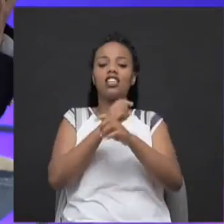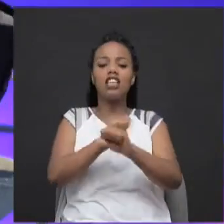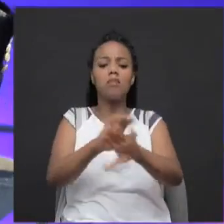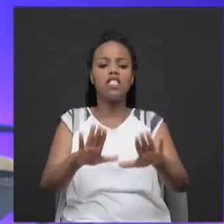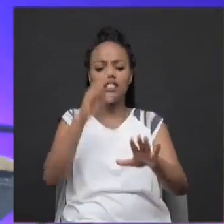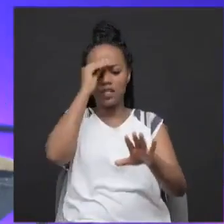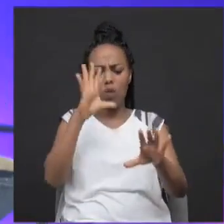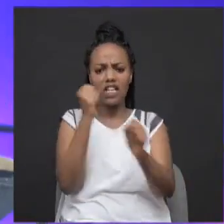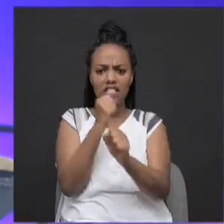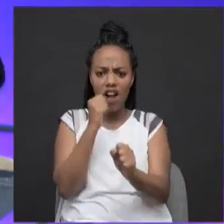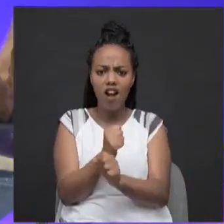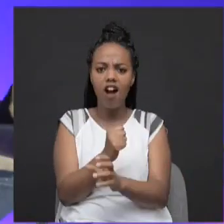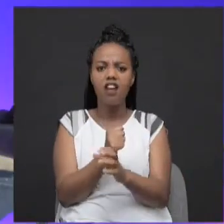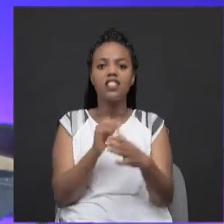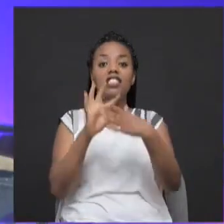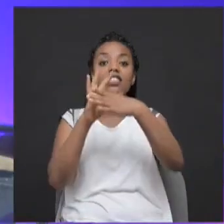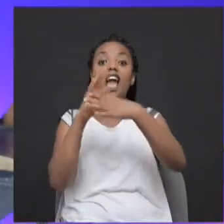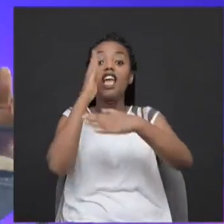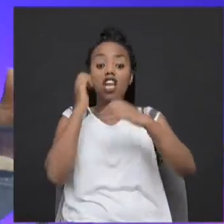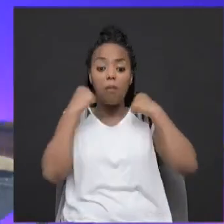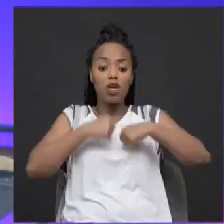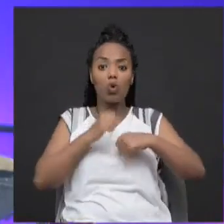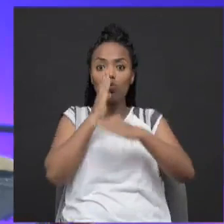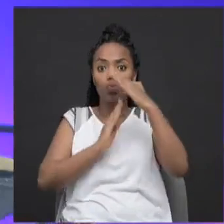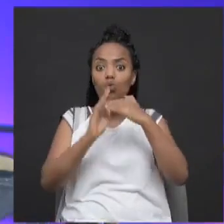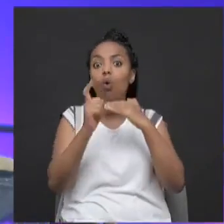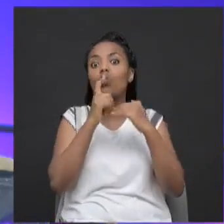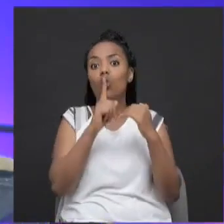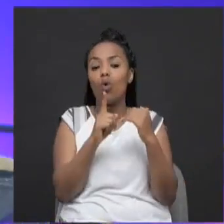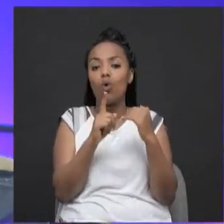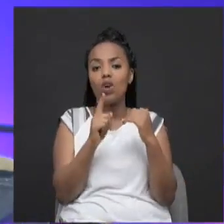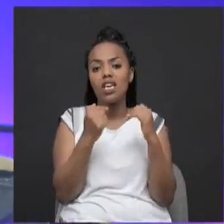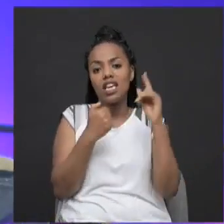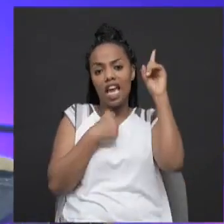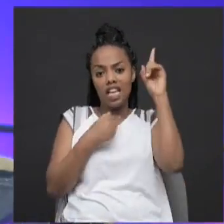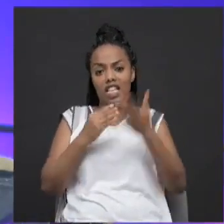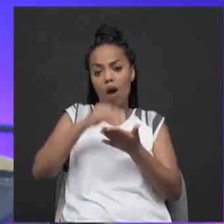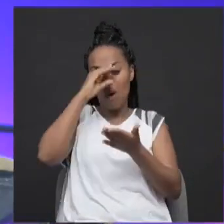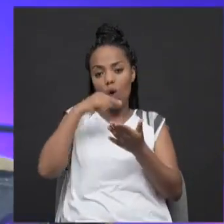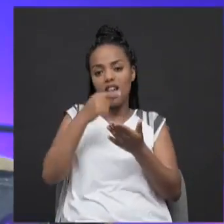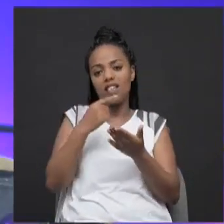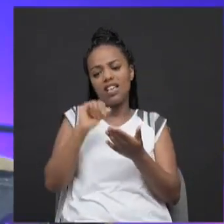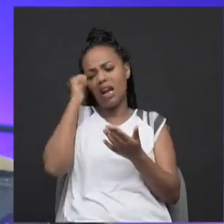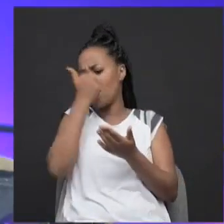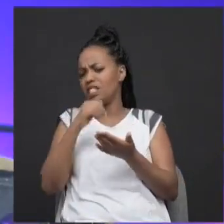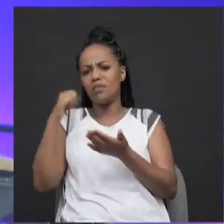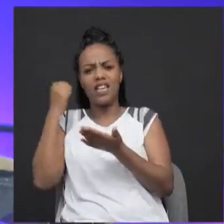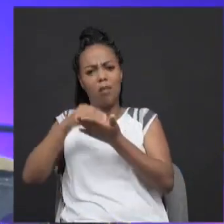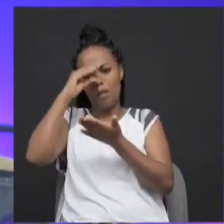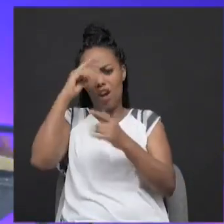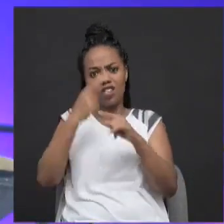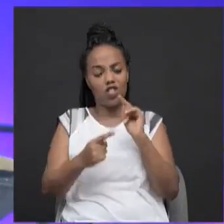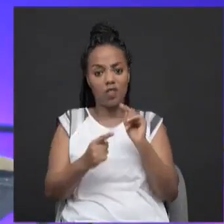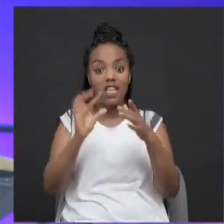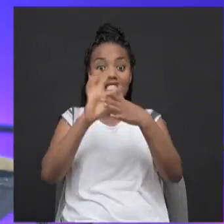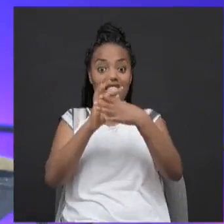ያበጀ ሥጋ የለበሰው ትሑት ስለሆነ ነው ከኔ ተማሩ አለ ማንንም መማር ስለማንችል ሥጋ ለብሶ